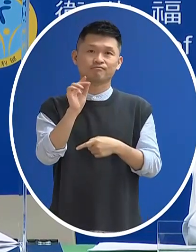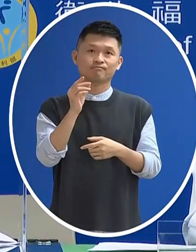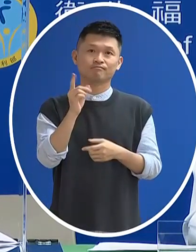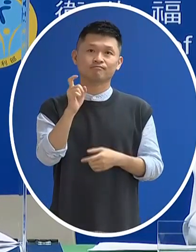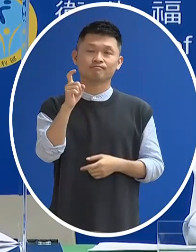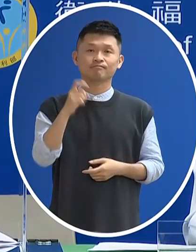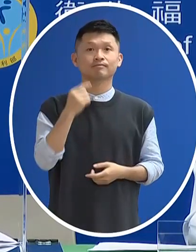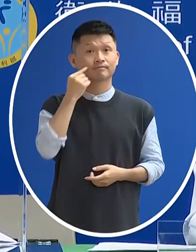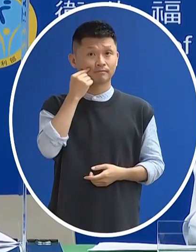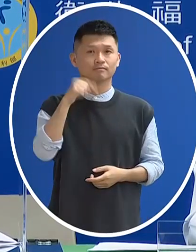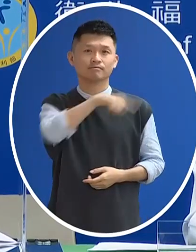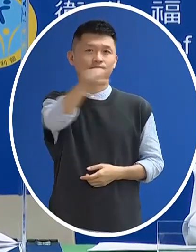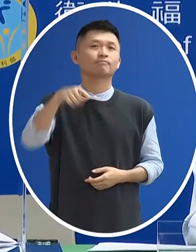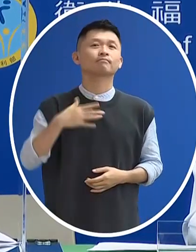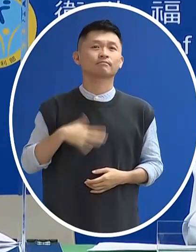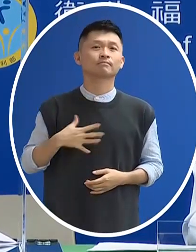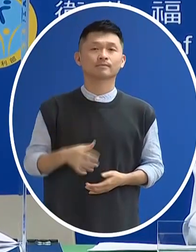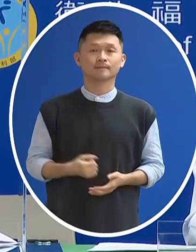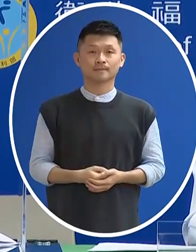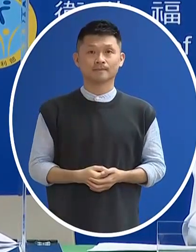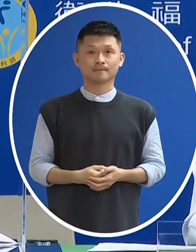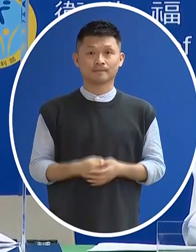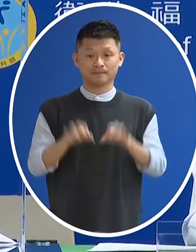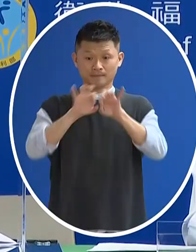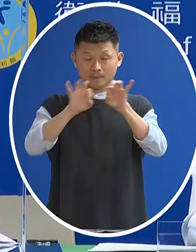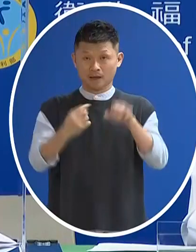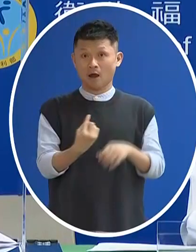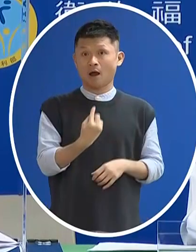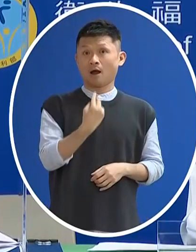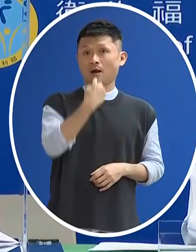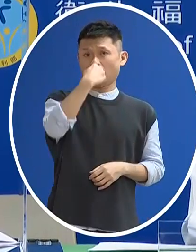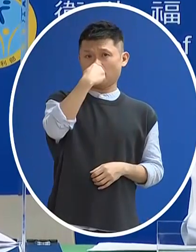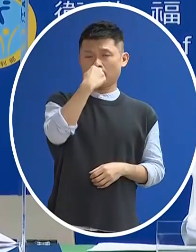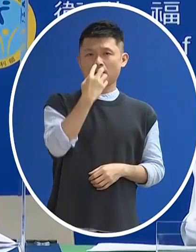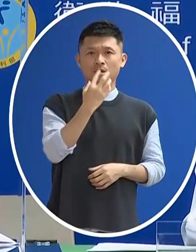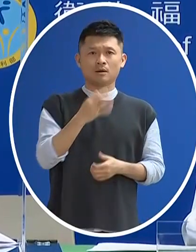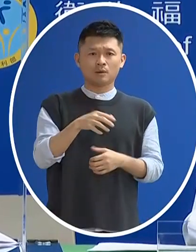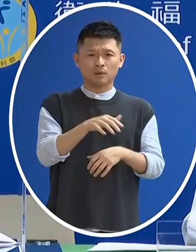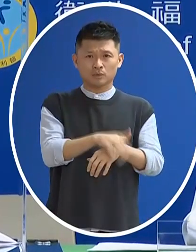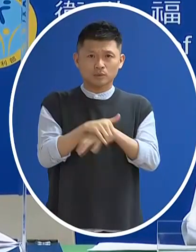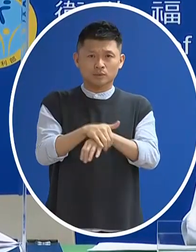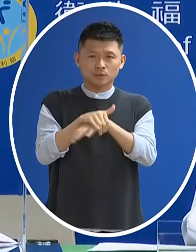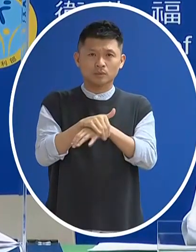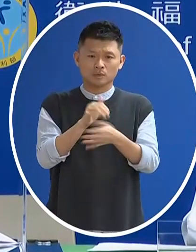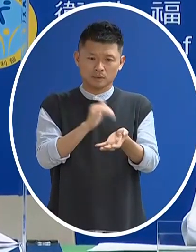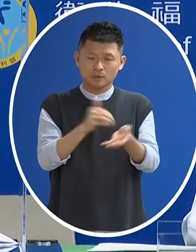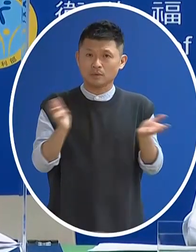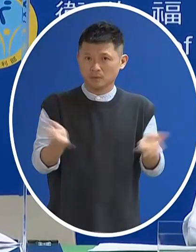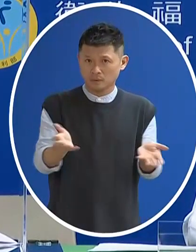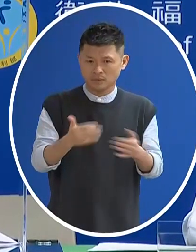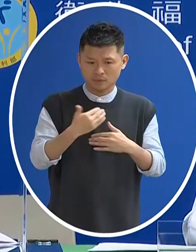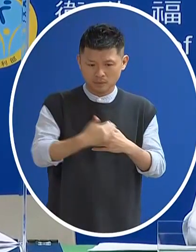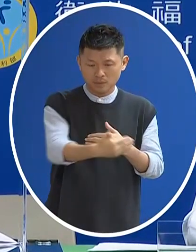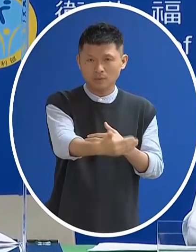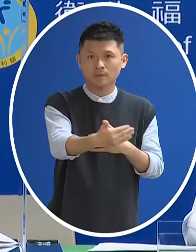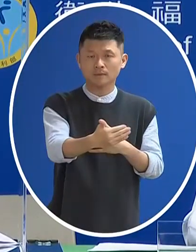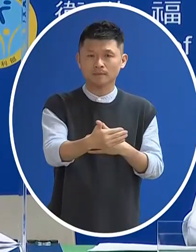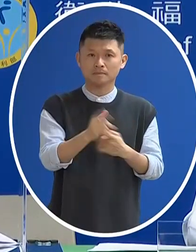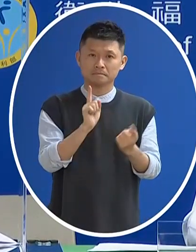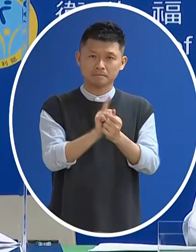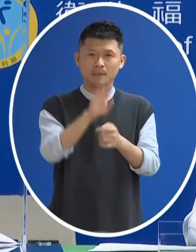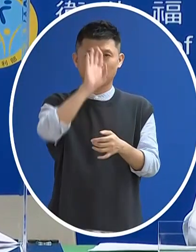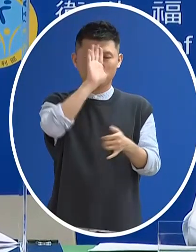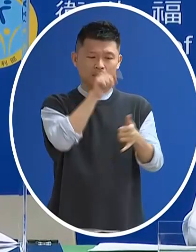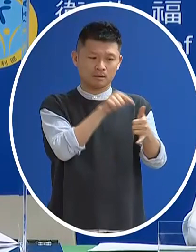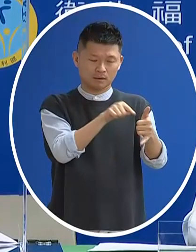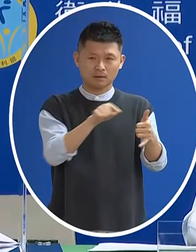可以知道的事情。在插管救治的过程当中，上次我也提到，对病人对家属这都是一